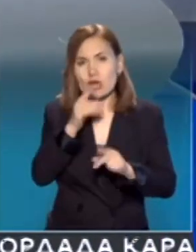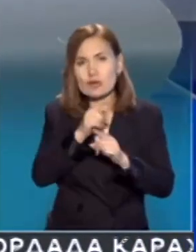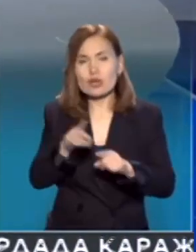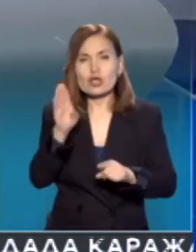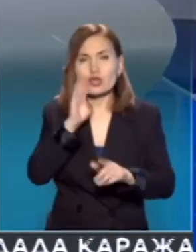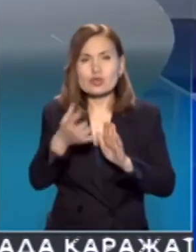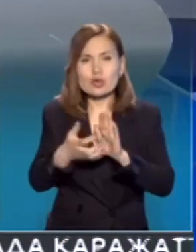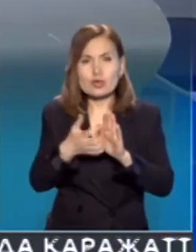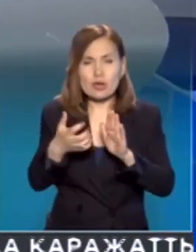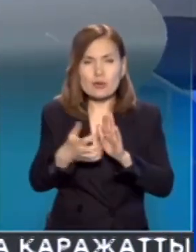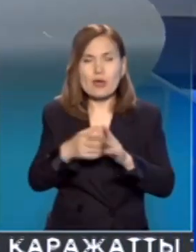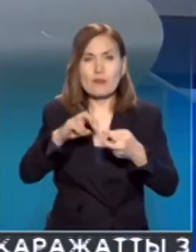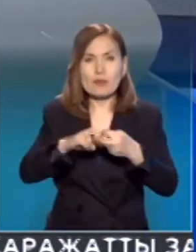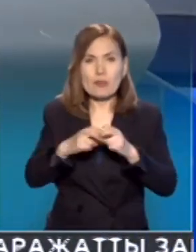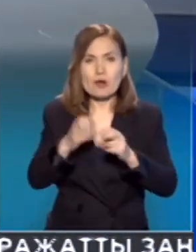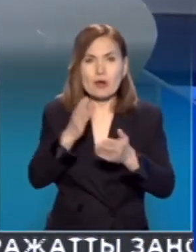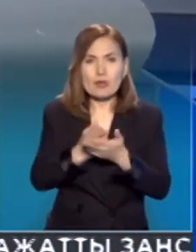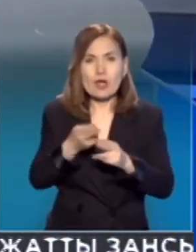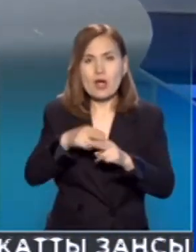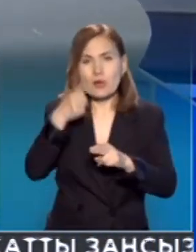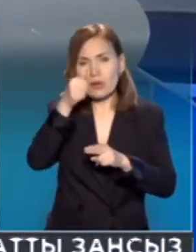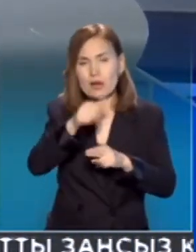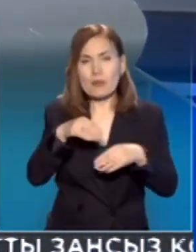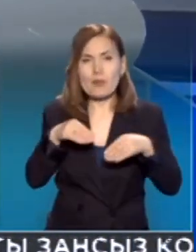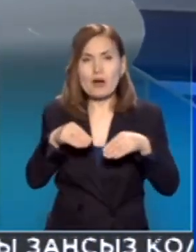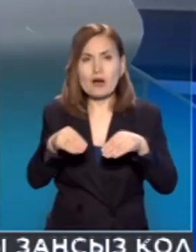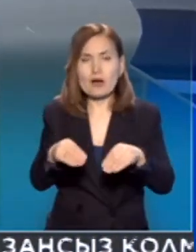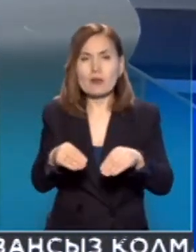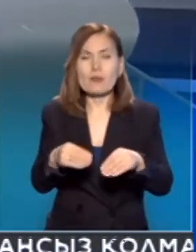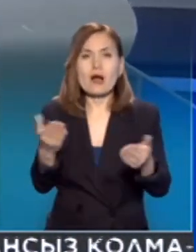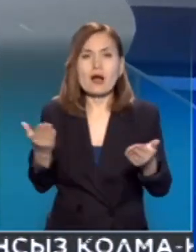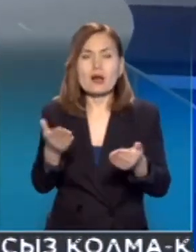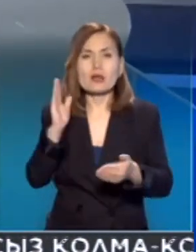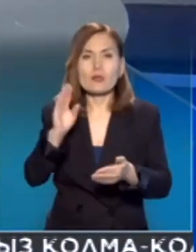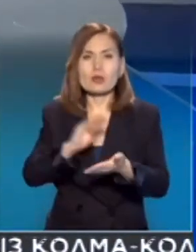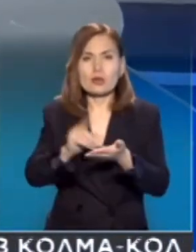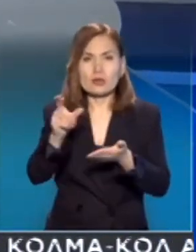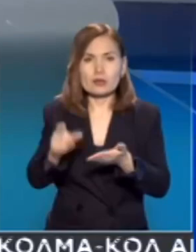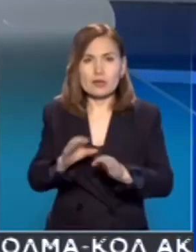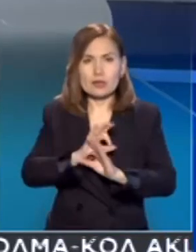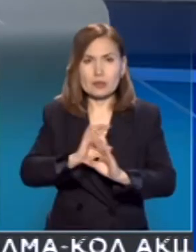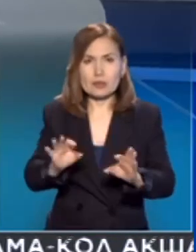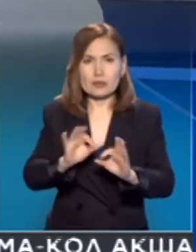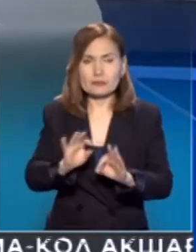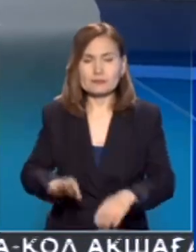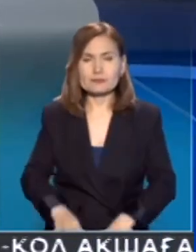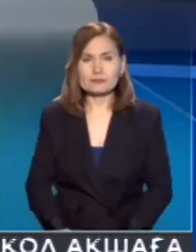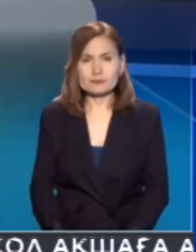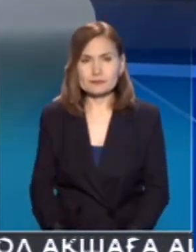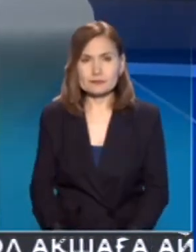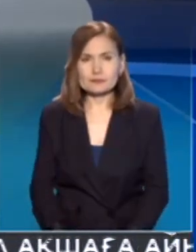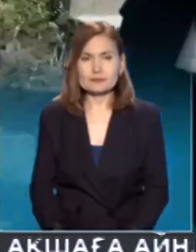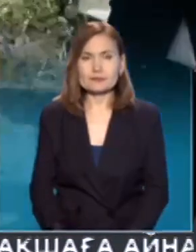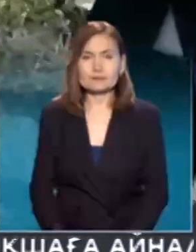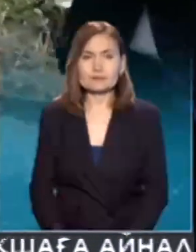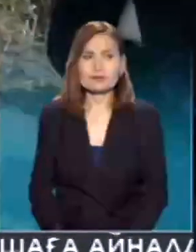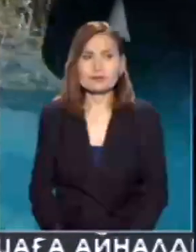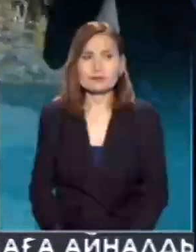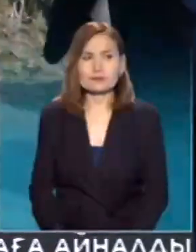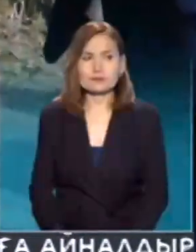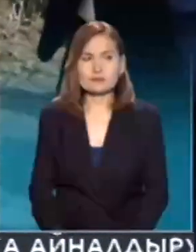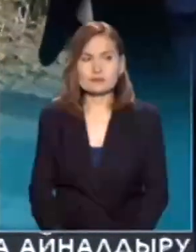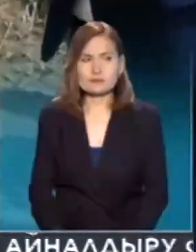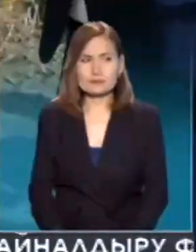су тапшылығы туындамақ. Биыл егін жайлы жайы қалай болмақ? Әділбек Серікұлы тақырыпты тарқатады.